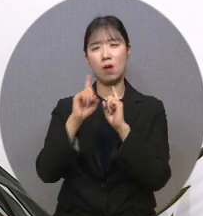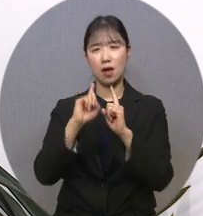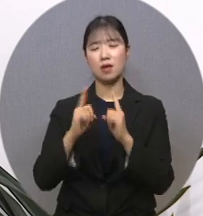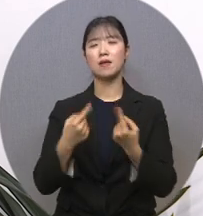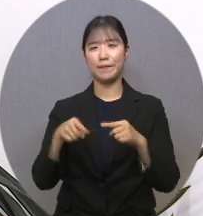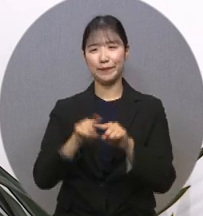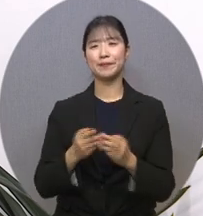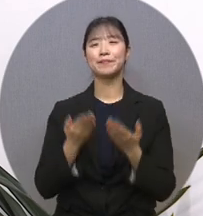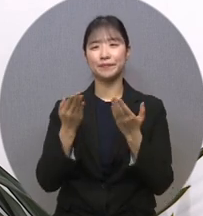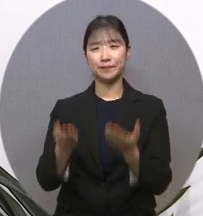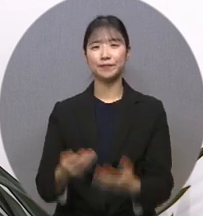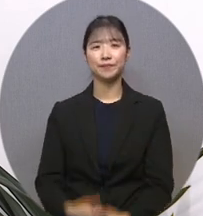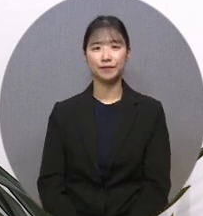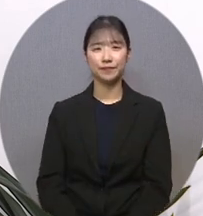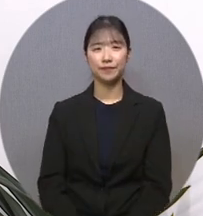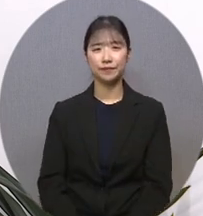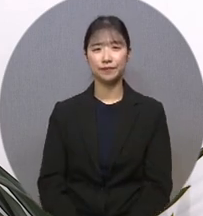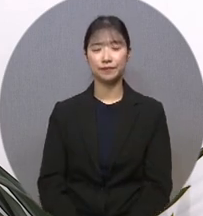함께 드립니다.